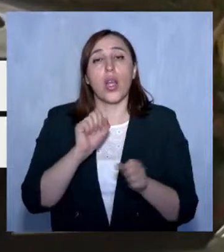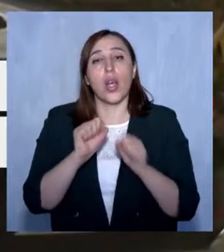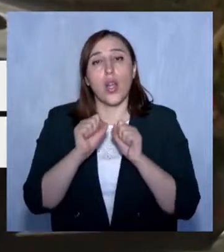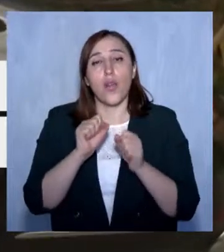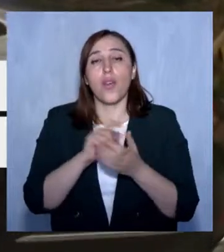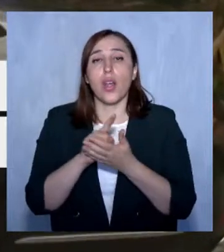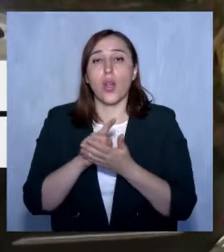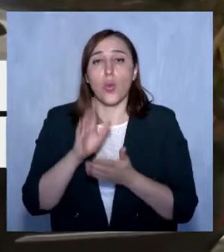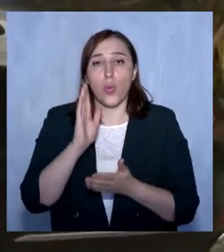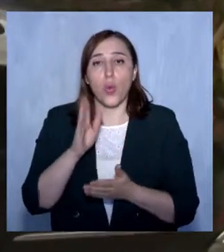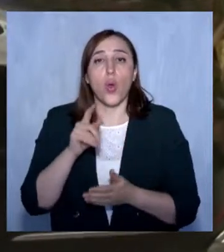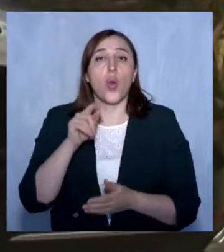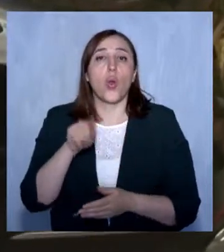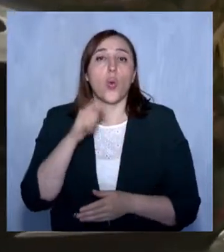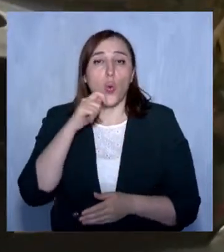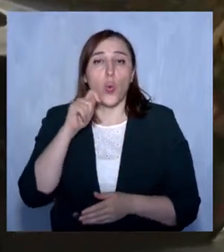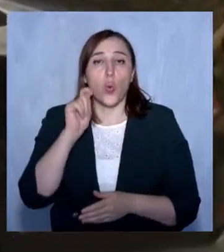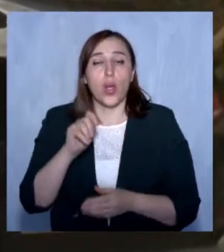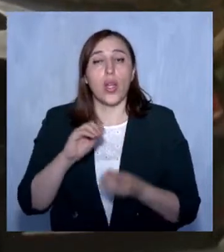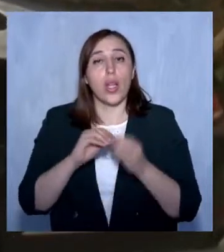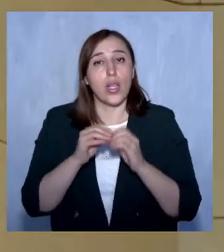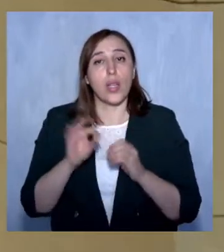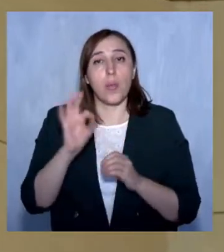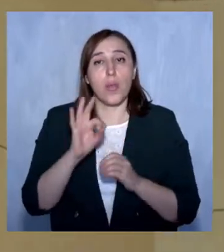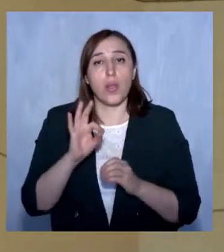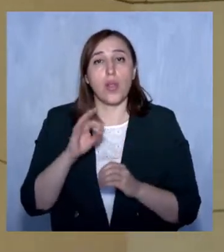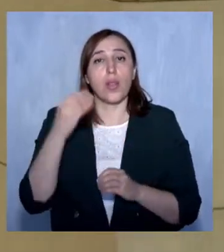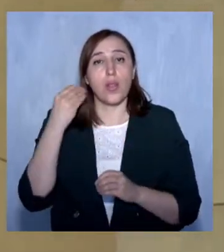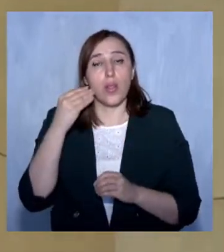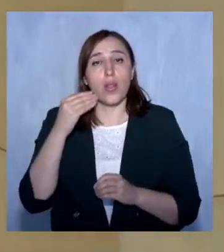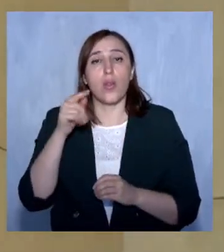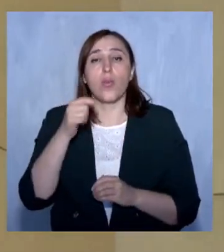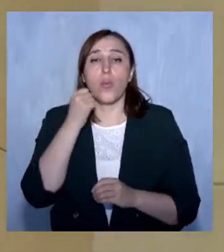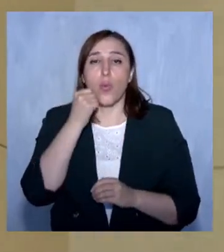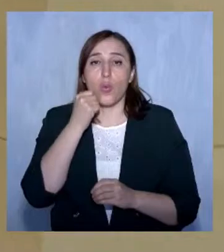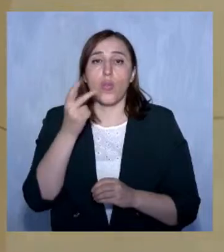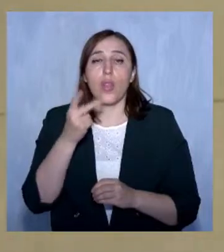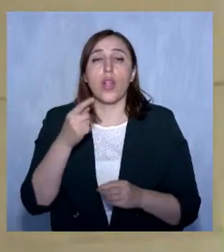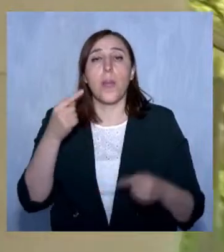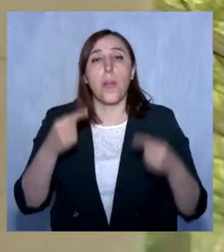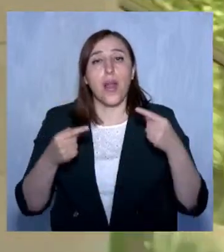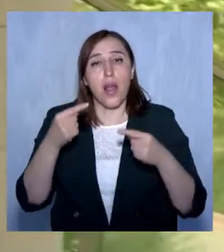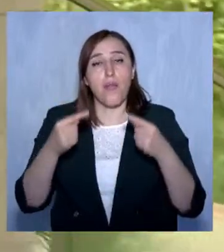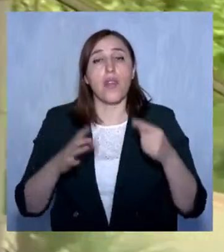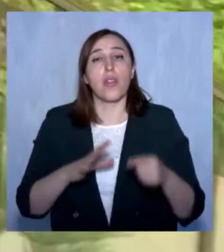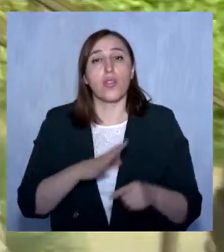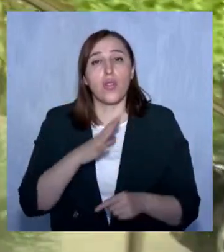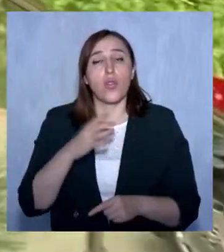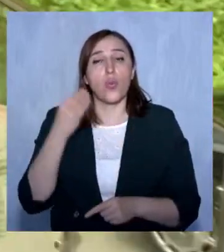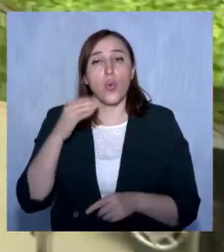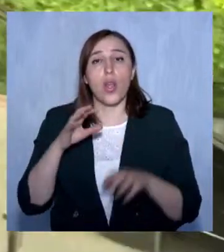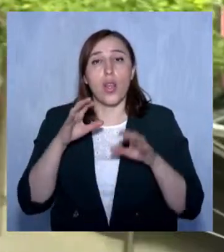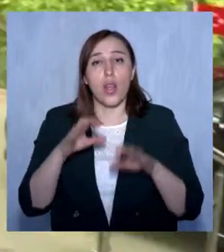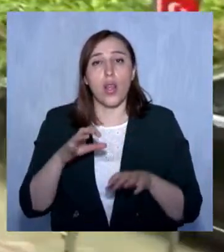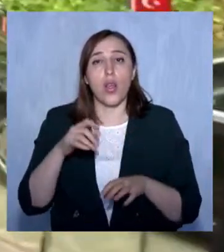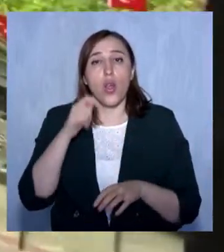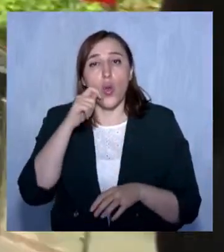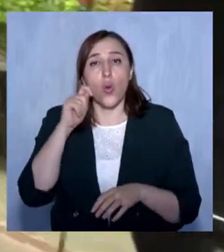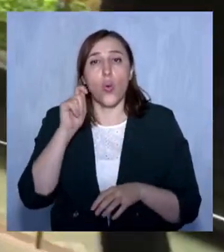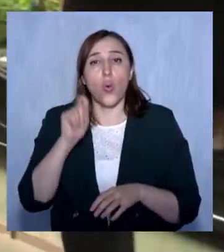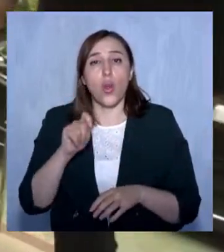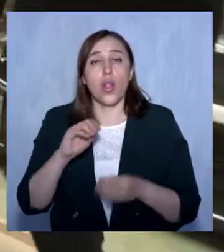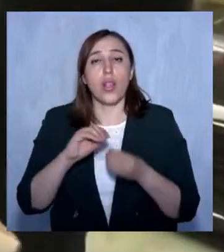կգնարկեն այդ հվում ուգրայինայի շուրջիրավիճական կարայի և Մ Մոսկվայի միջև հերակաբանավեջ է ծավալվել թուրկյայի նախագայի ուգրայինայի